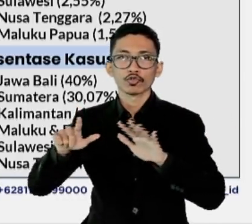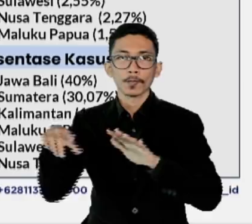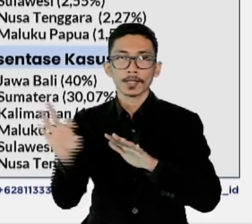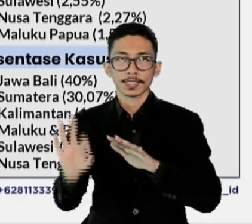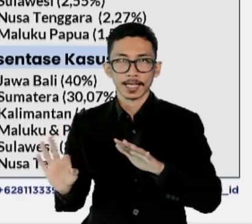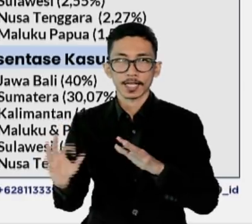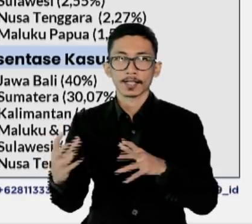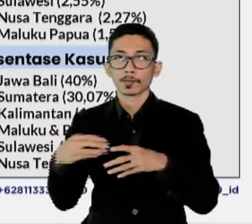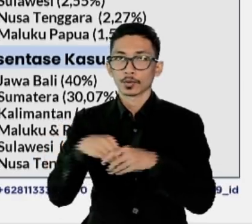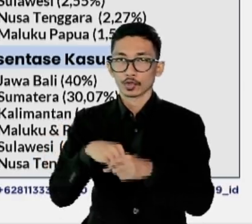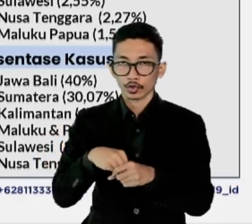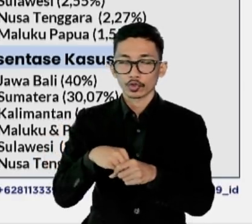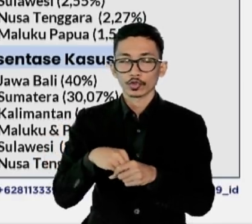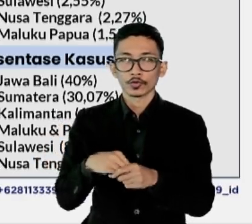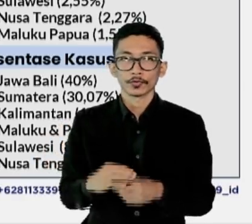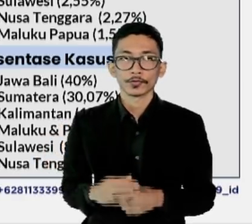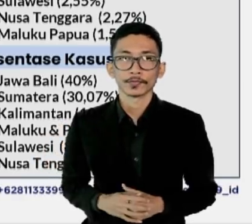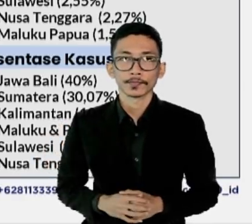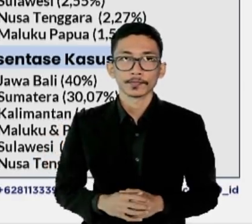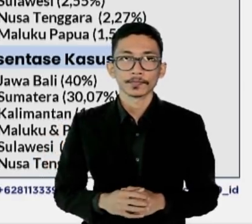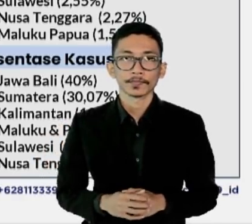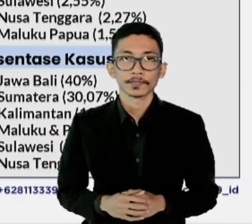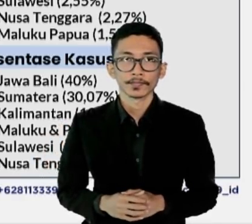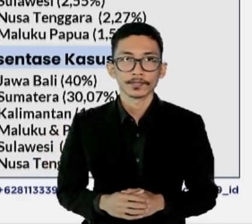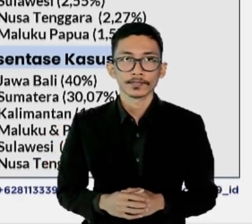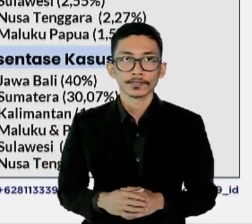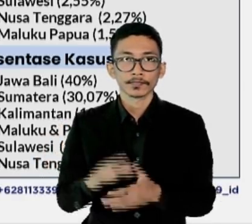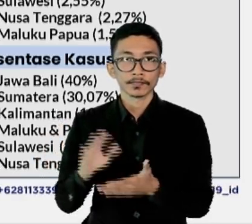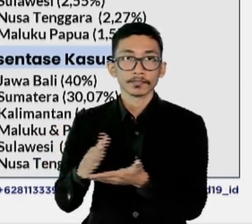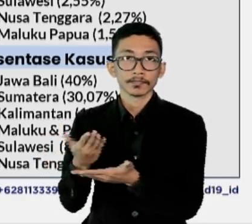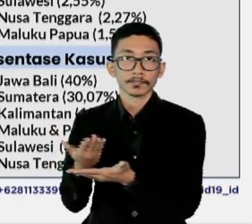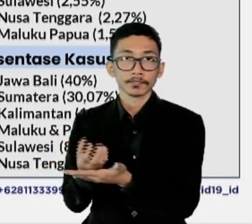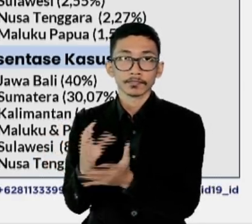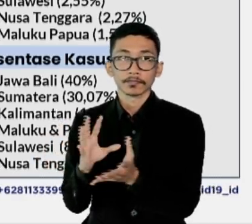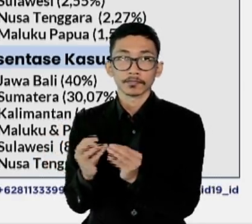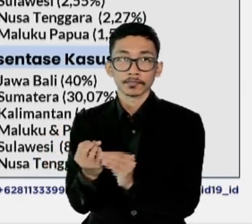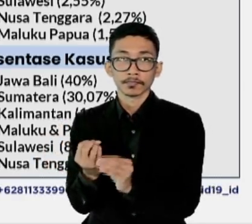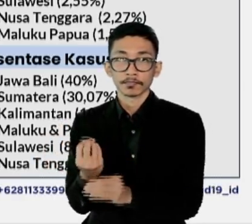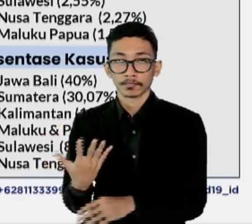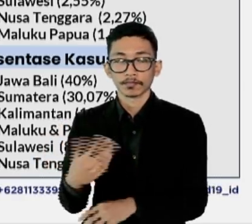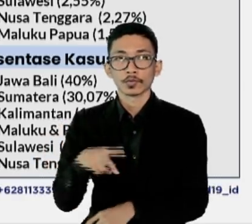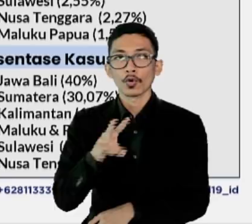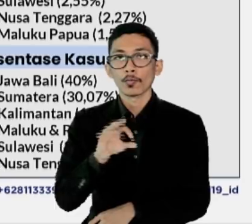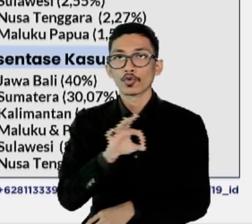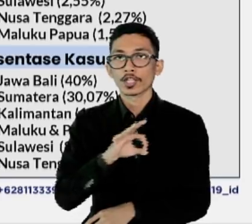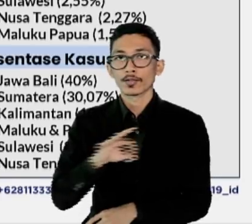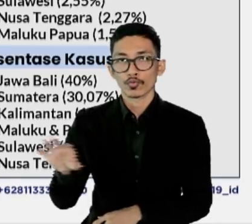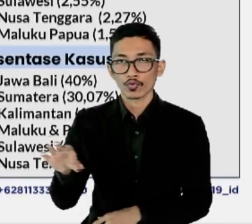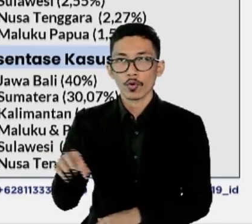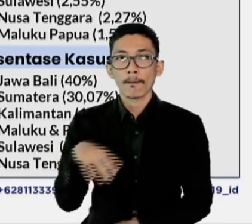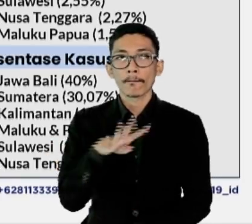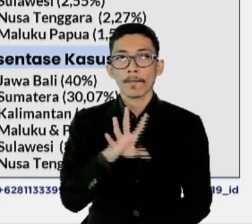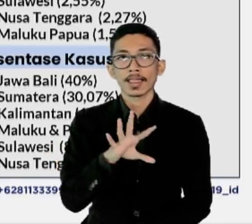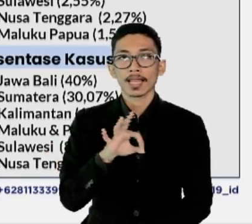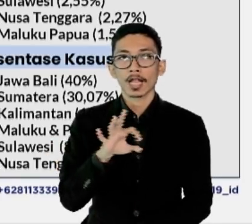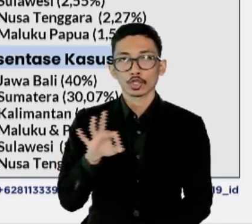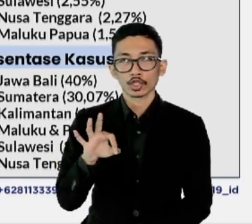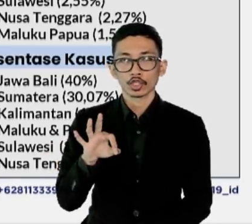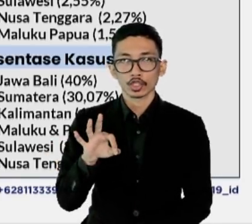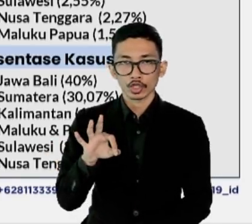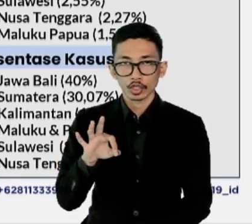dari total kasus positif. Sedangkan kematiannya sebanyak 20.474 kasus